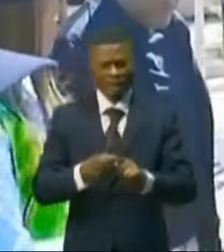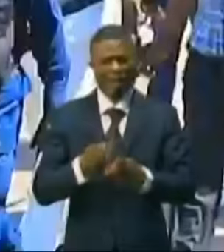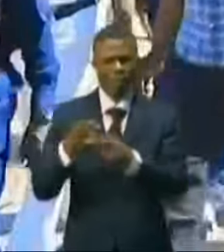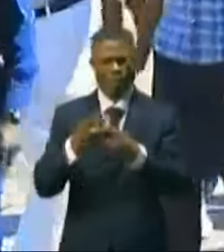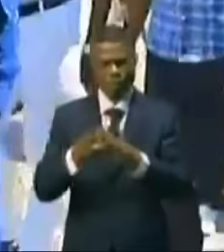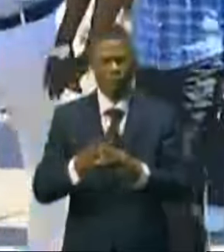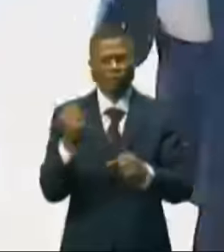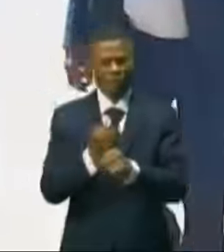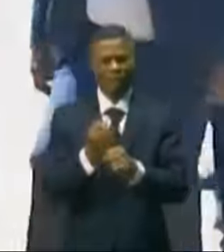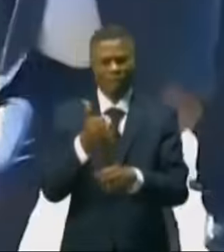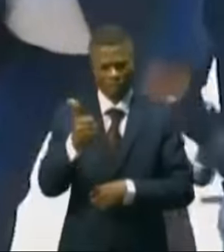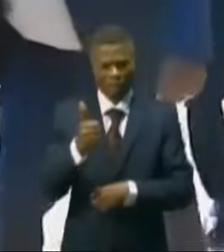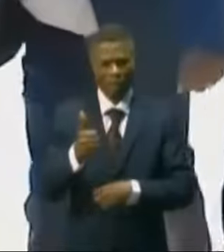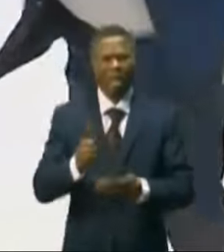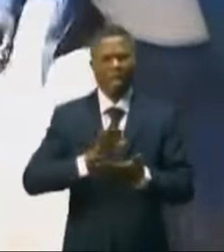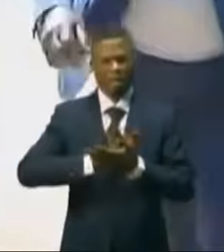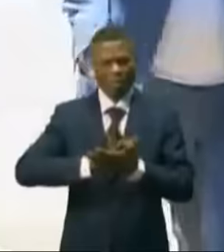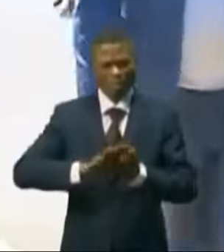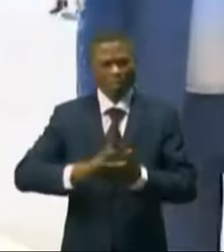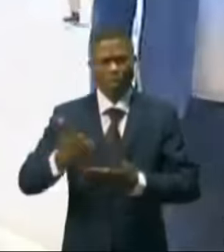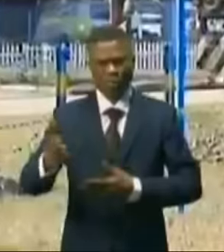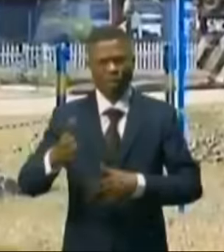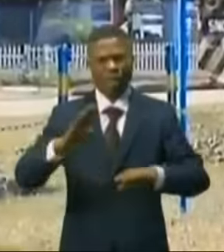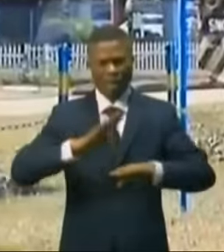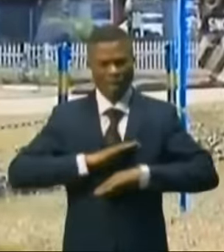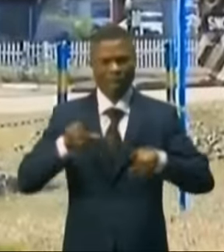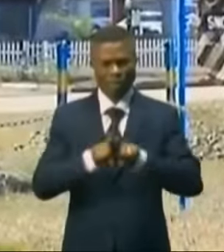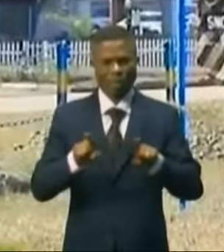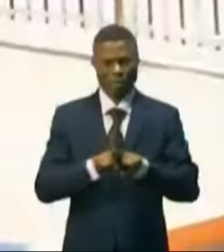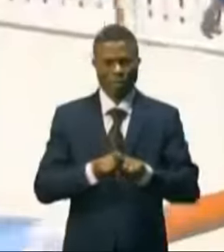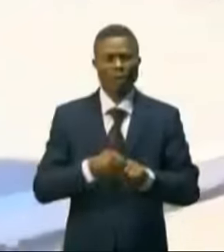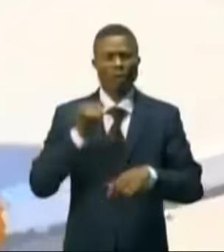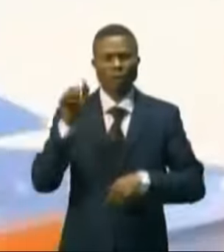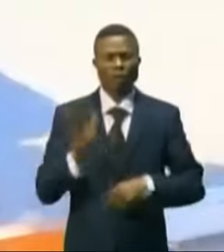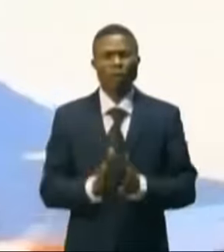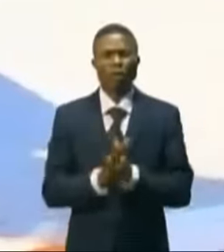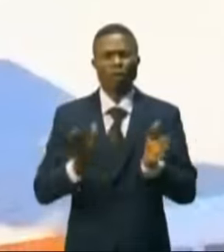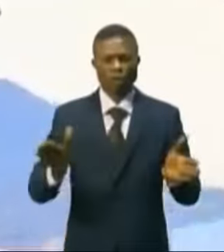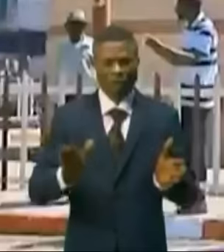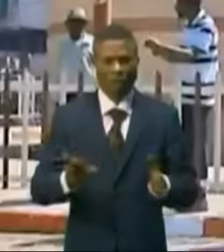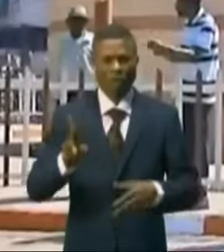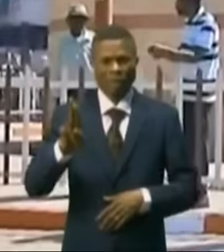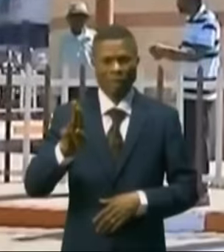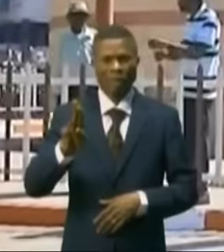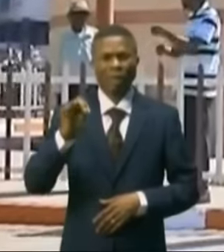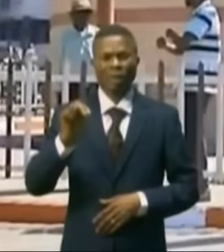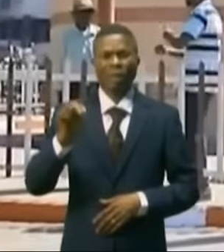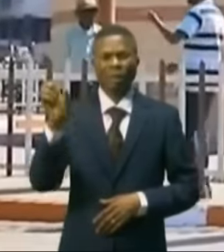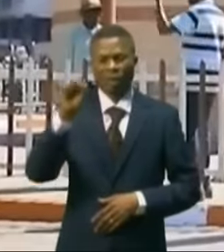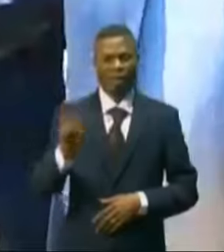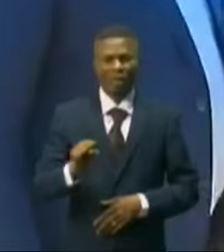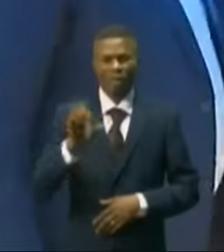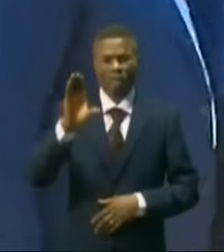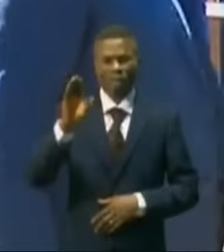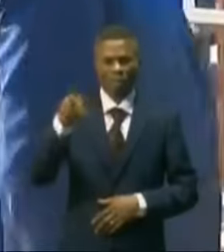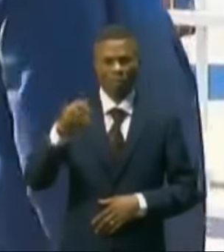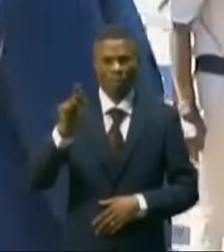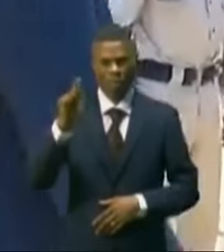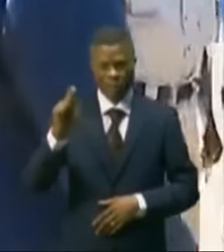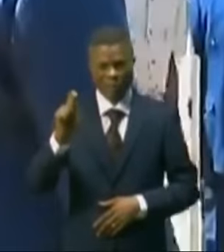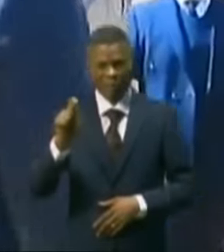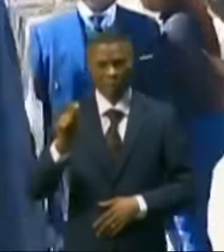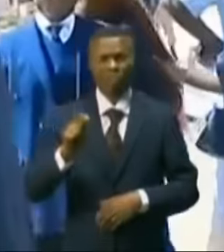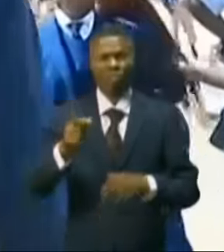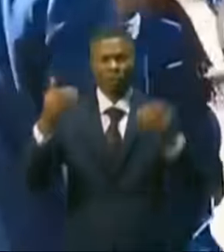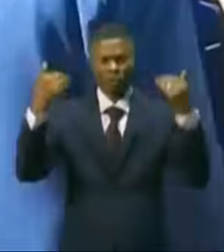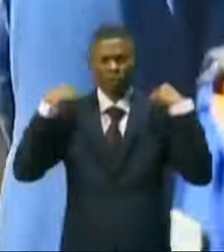service d'assainissement. La même satisfaction a été relayée par le directeur général de la SNCC, Fabien Mutomb Kalkato. Juste après, la patronne